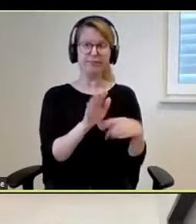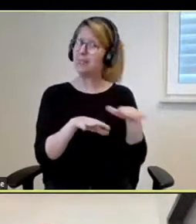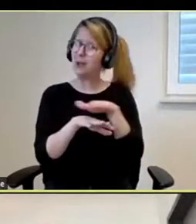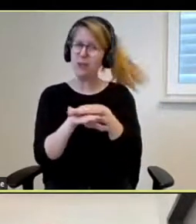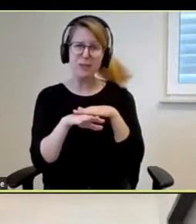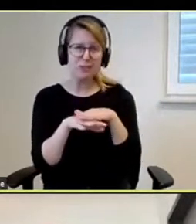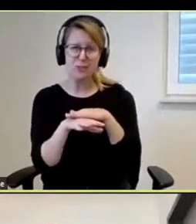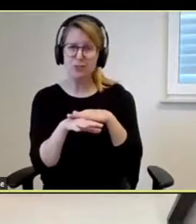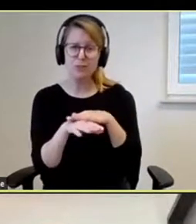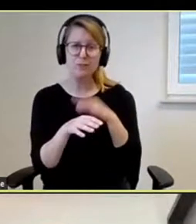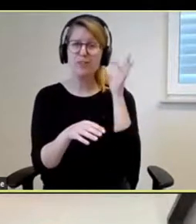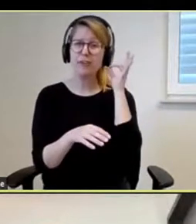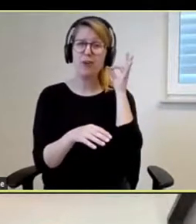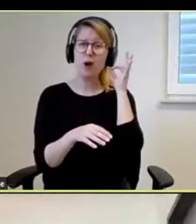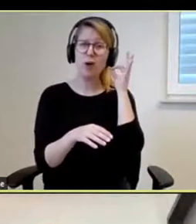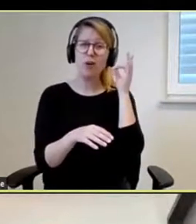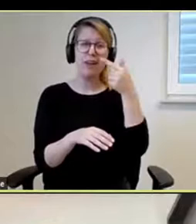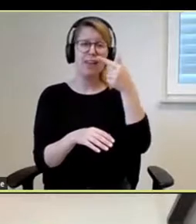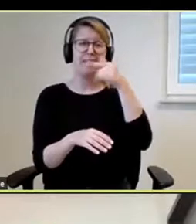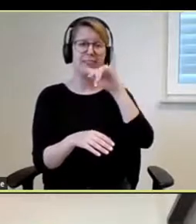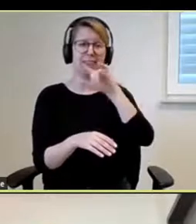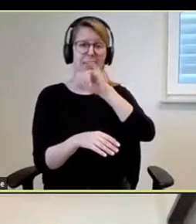da muss leider aufsohn.